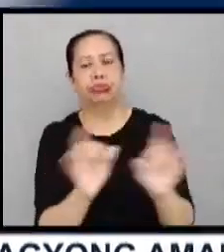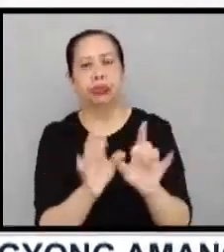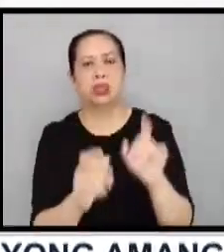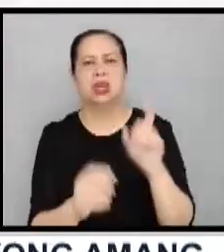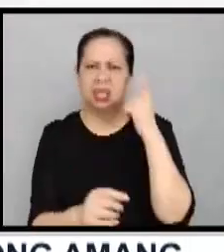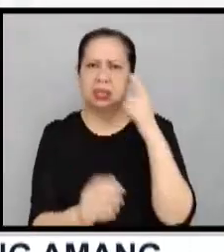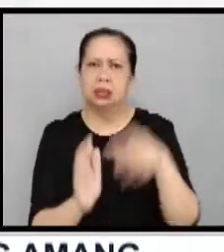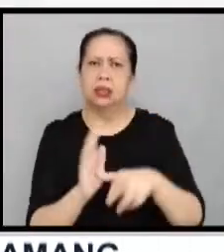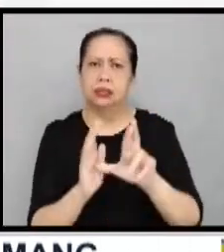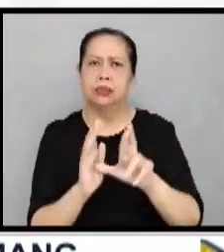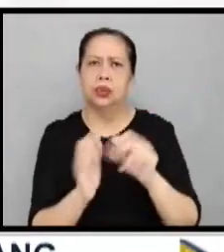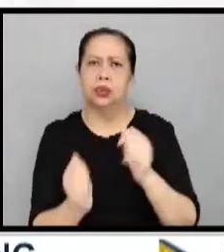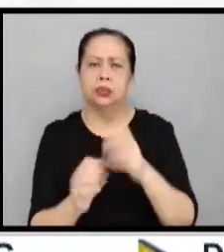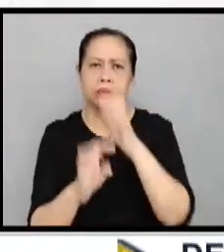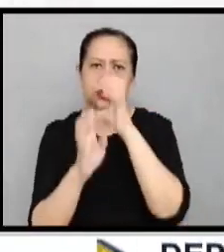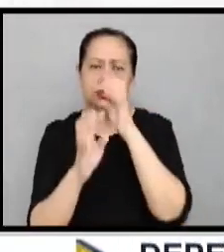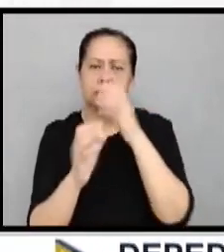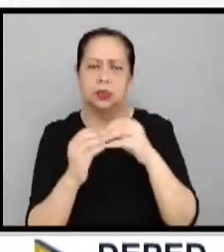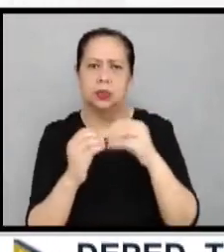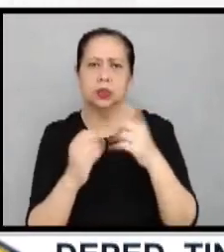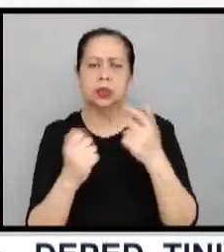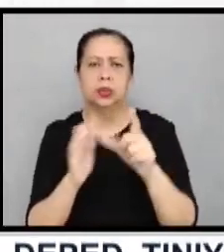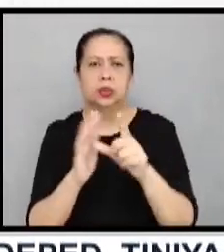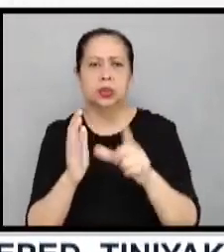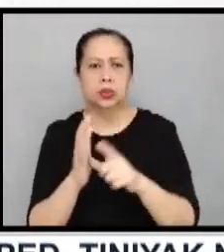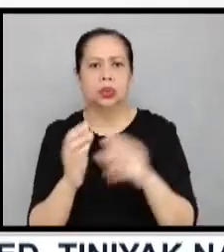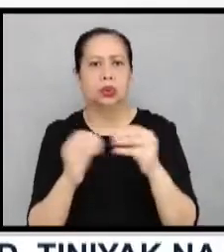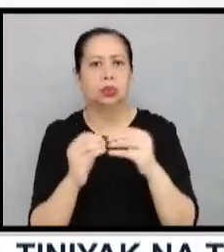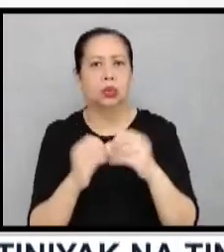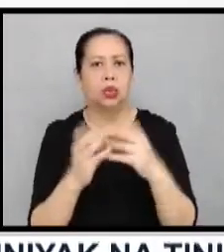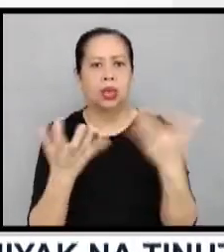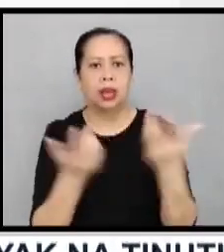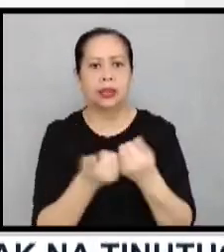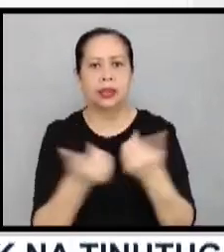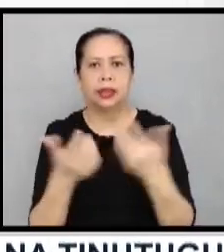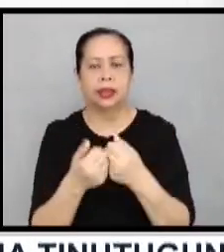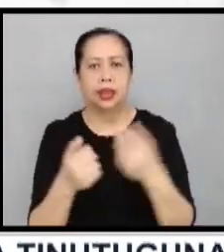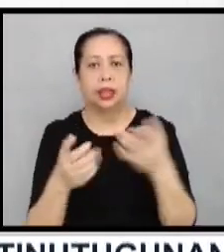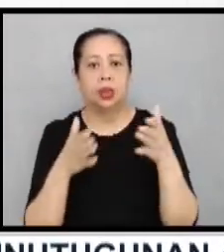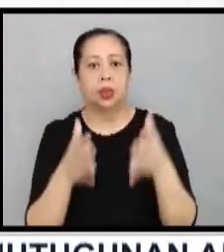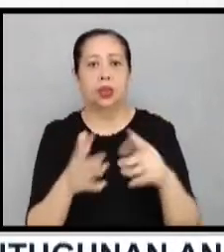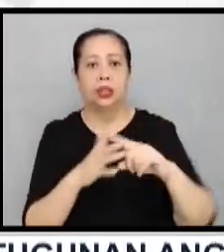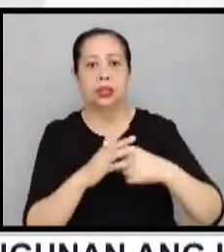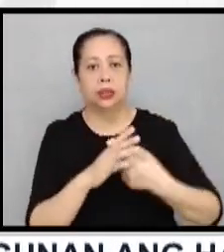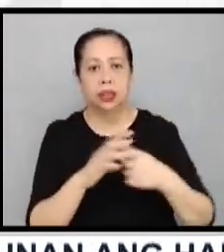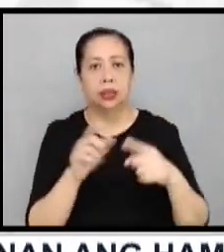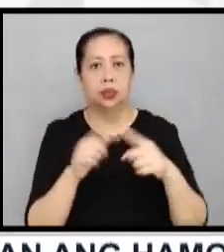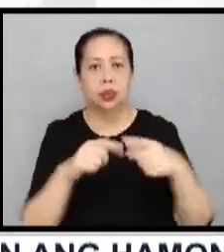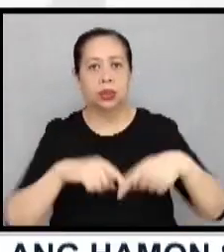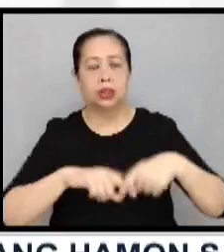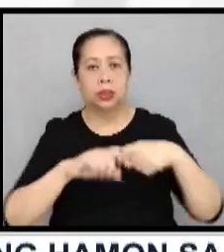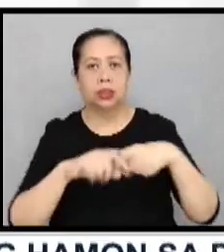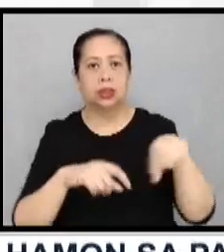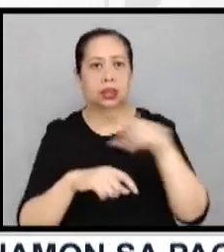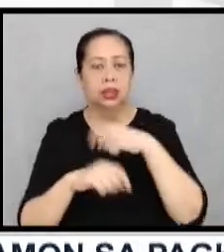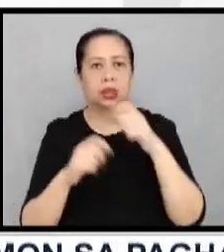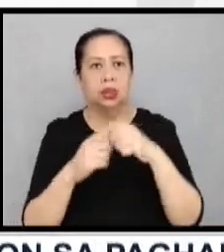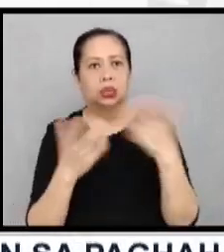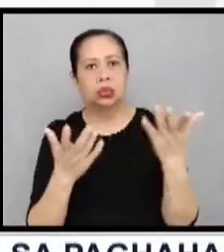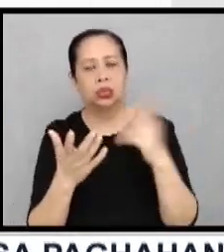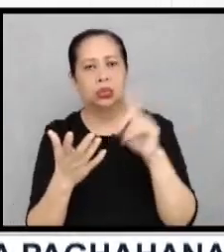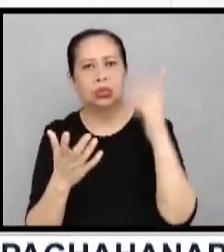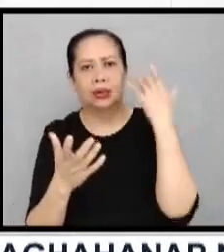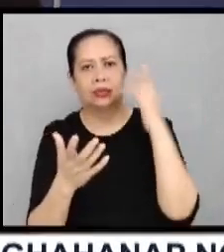this. Sa tala din ng MMDA, mas dumami ang aksidente sa daan simula nang masuspindi ang no contact apprehension policy